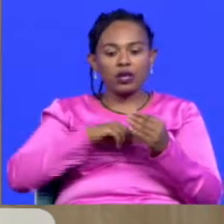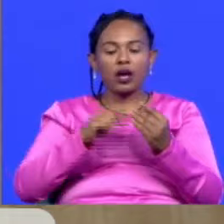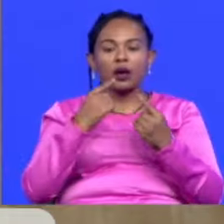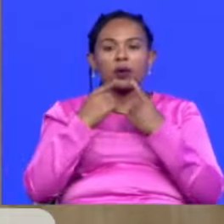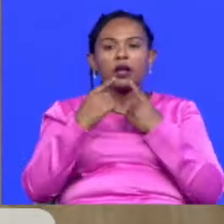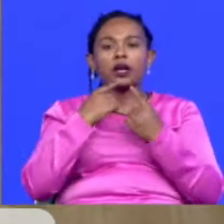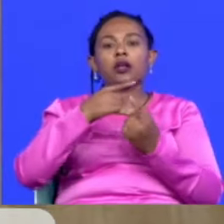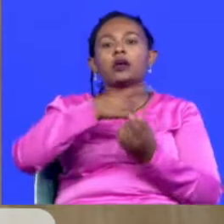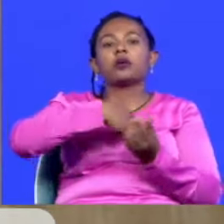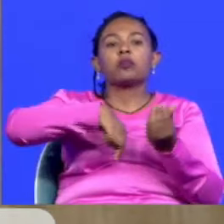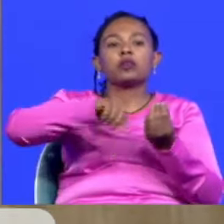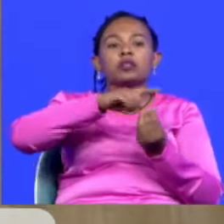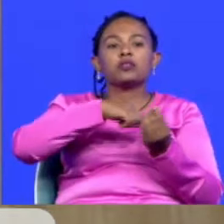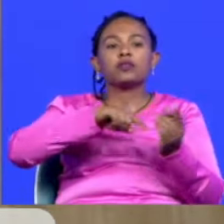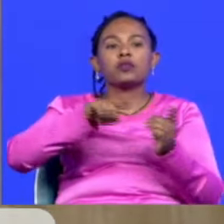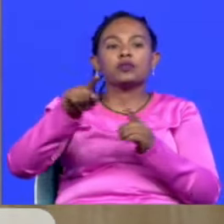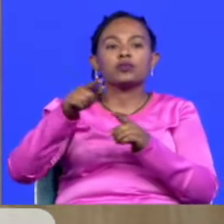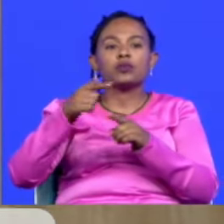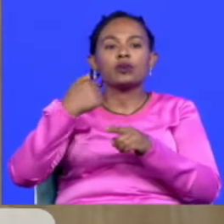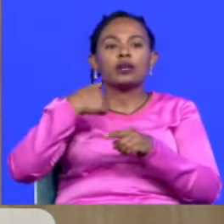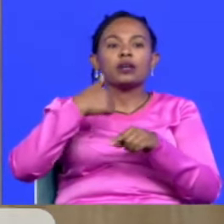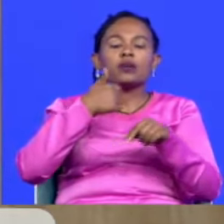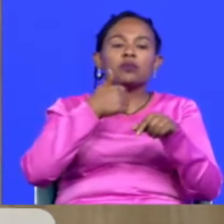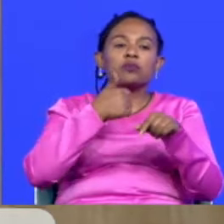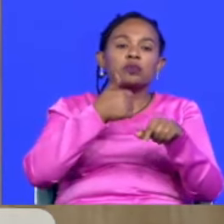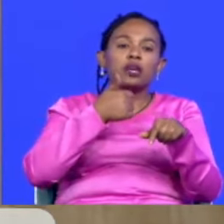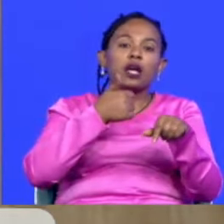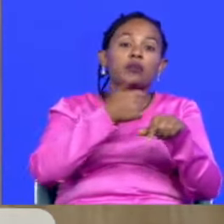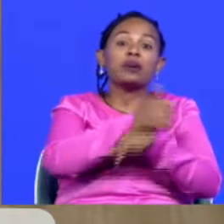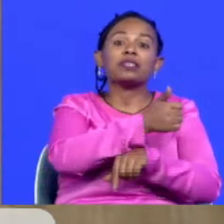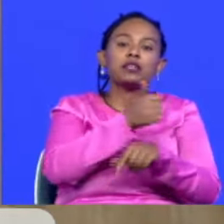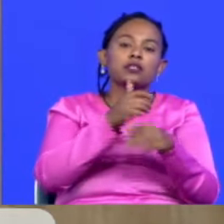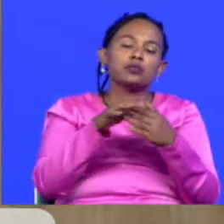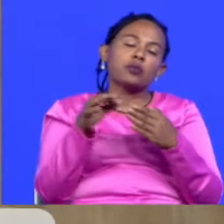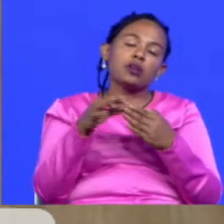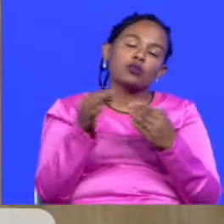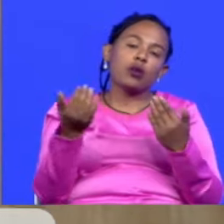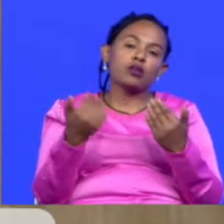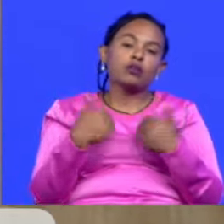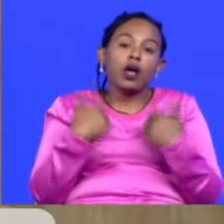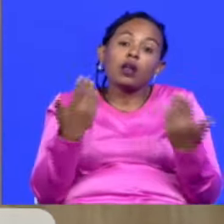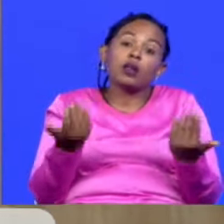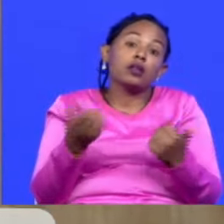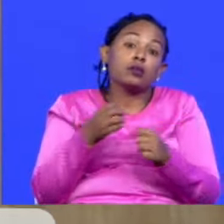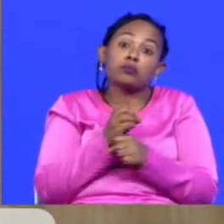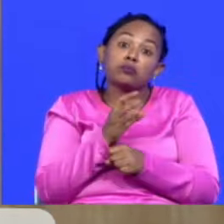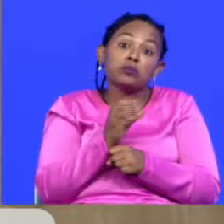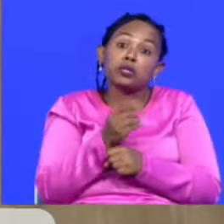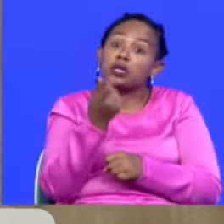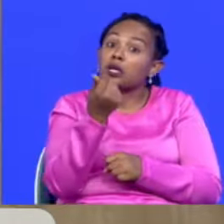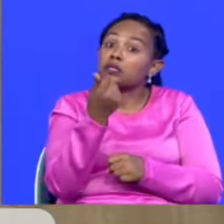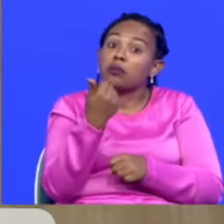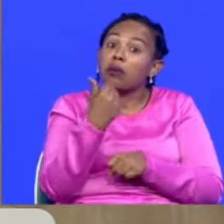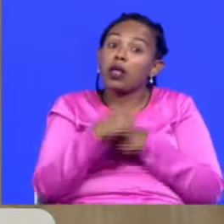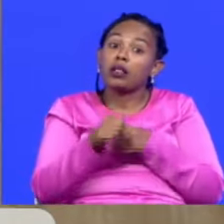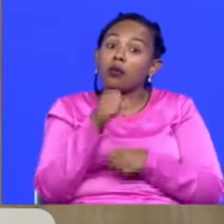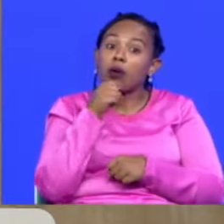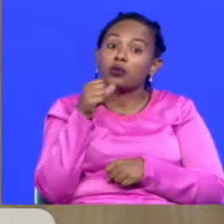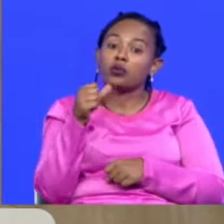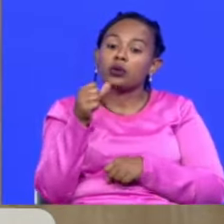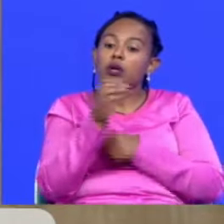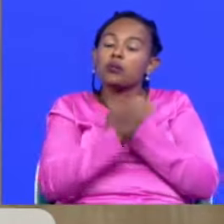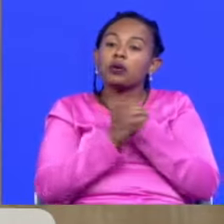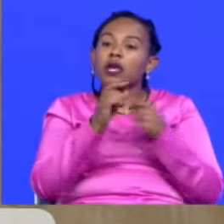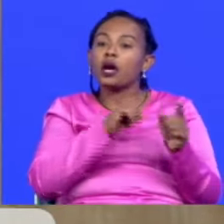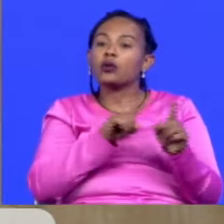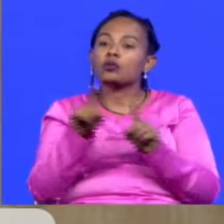በየሰፈሩ እየዞረ እኛን መክሰስ መርጧል። ያለኝ ምክር ብር አታባክኑ። በየሀገሩ ስንሄድ